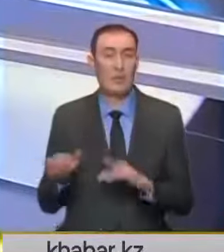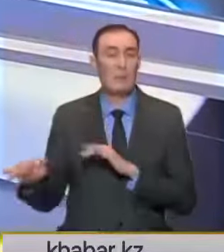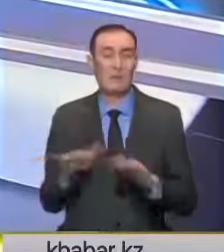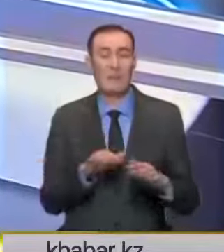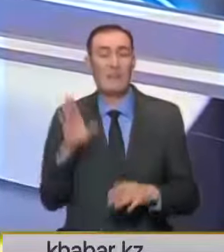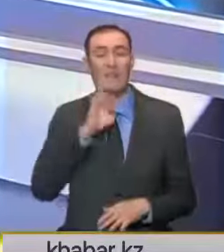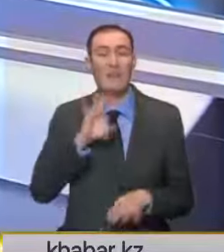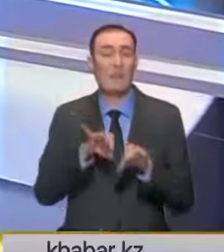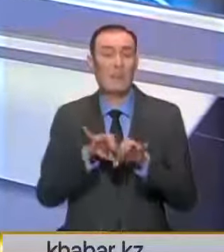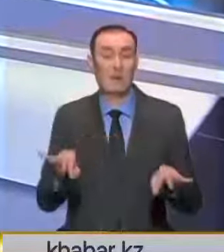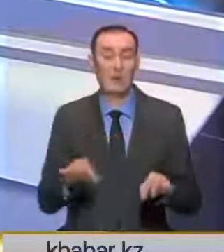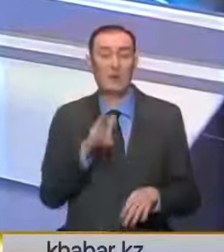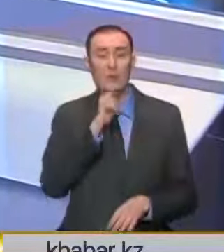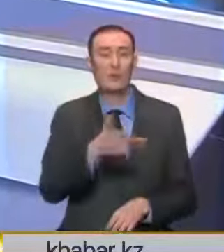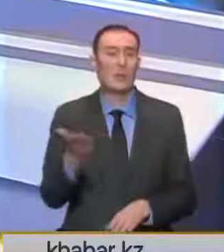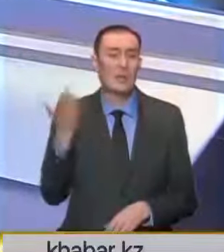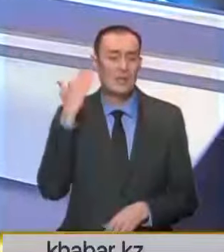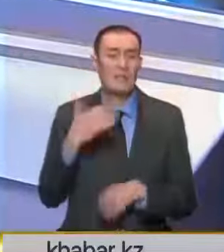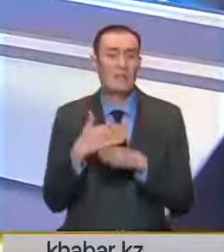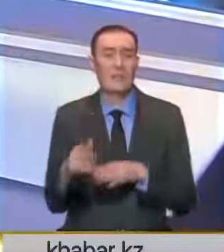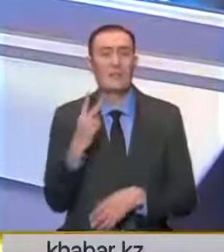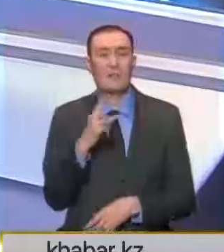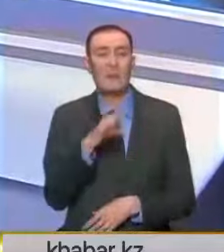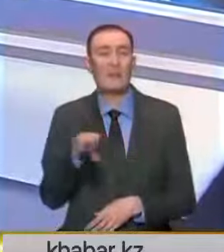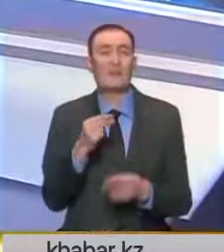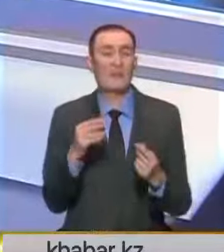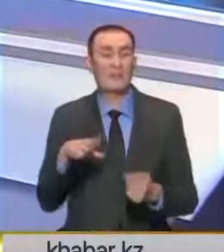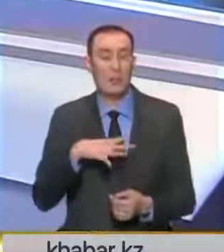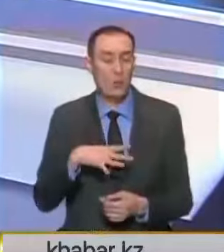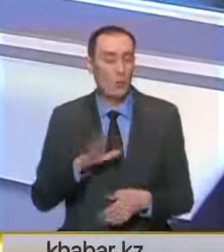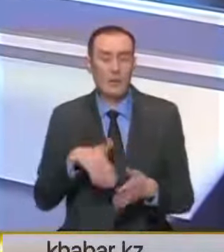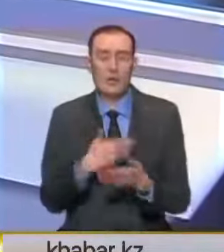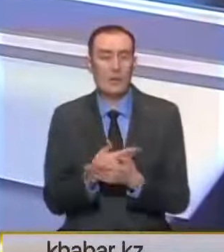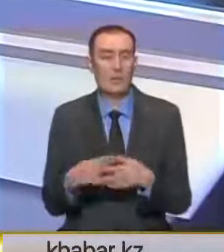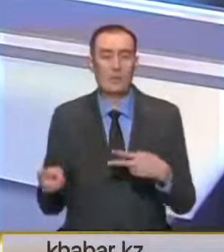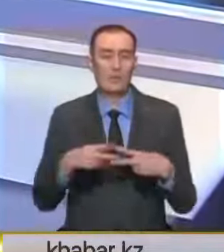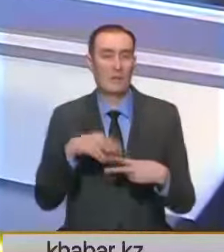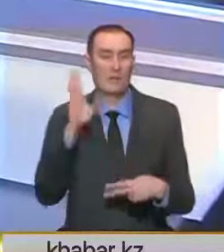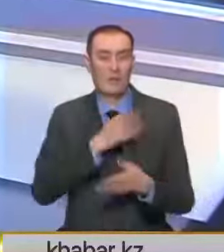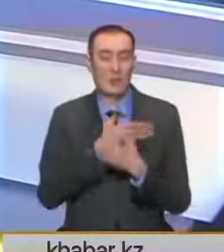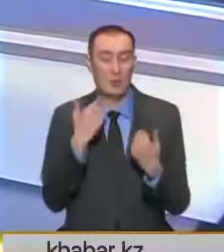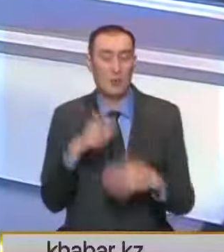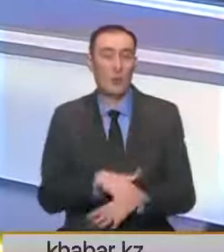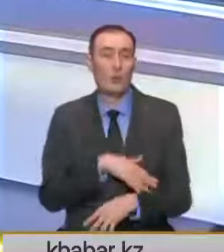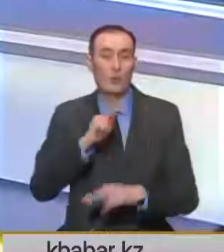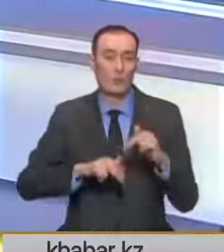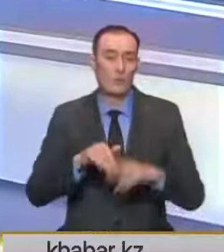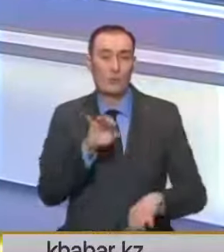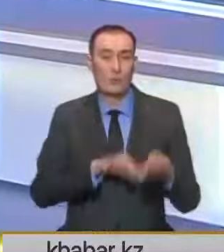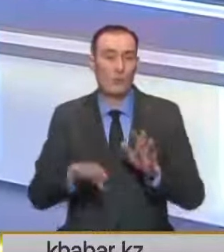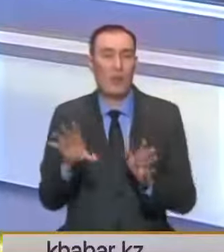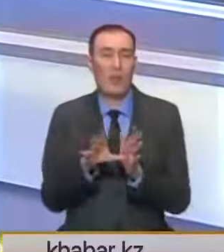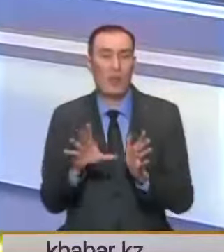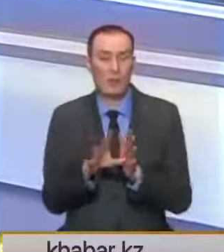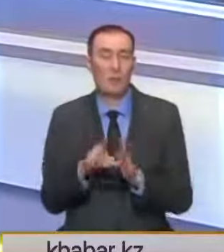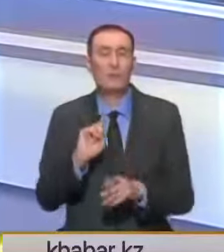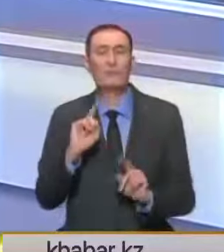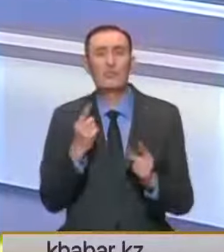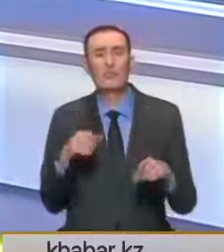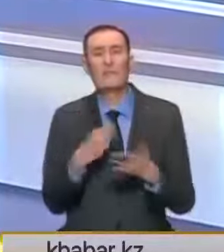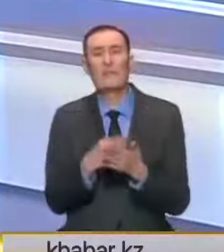проведение водопровода еще 3 года назад им выделили 2 миллиарда тенге, но вот так и не подключили. В долгостроях также проект по электроснабжению. Вот